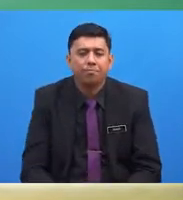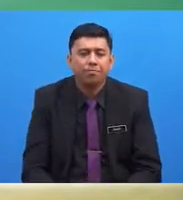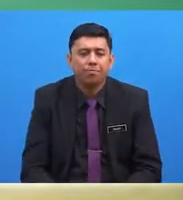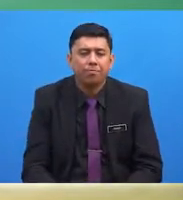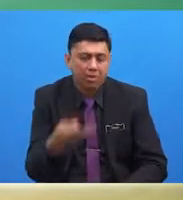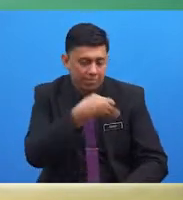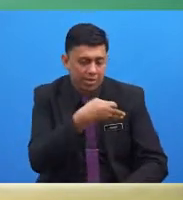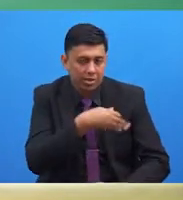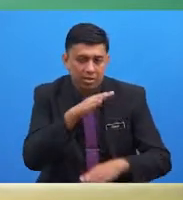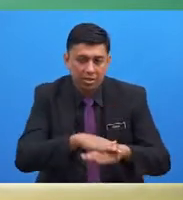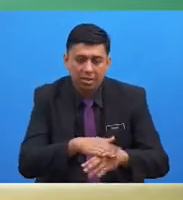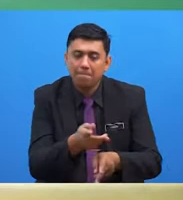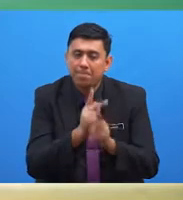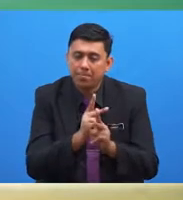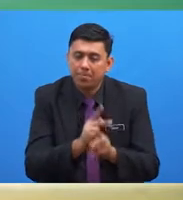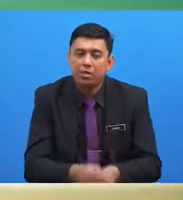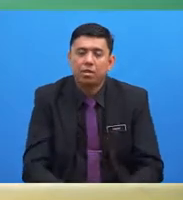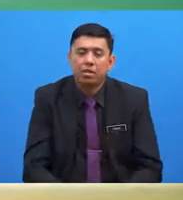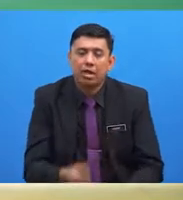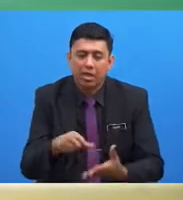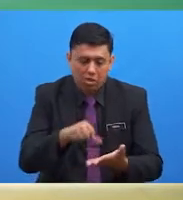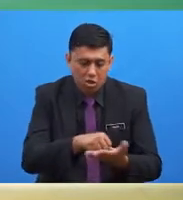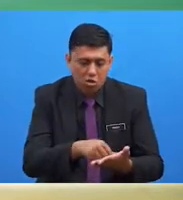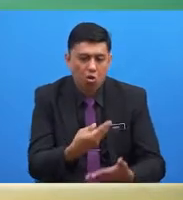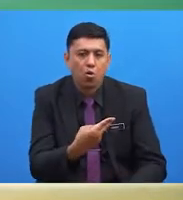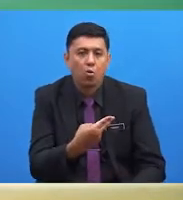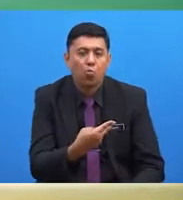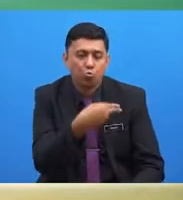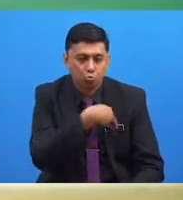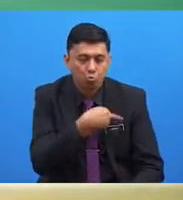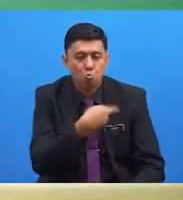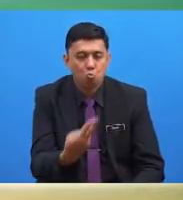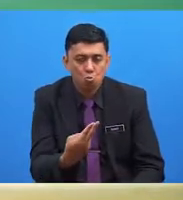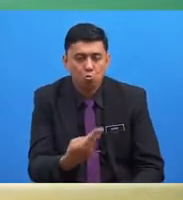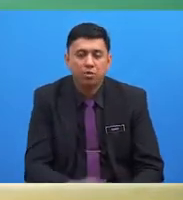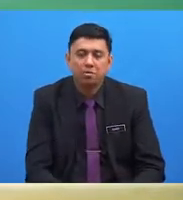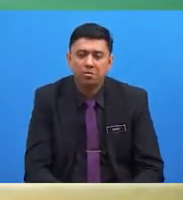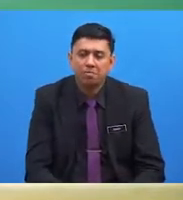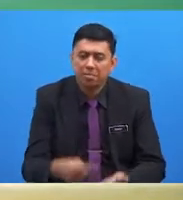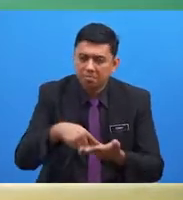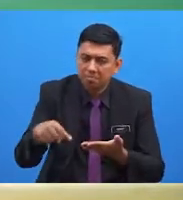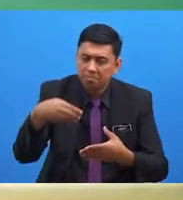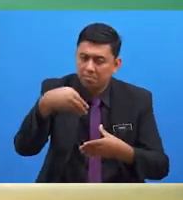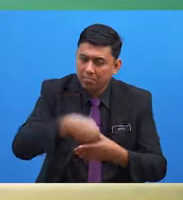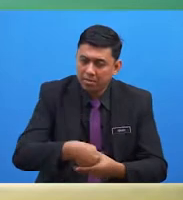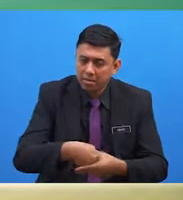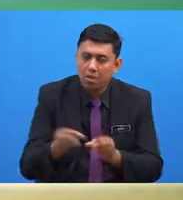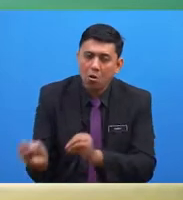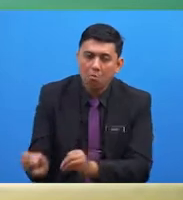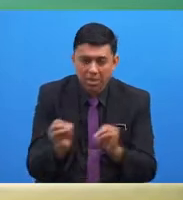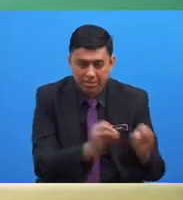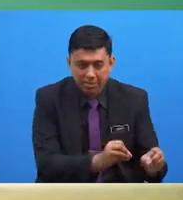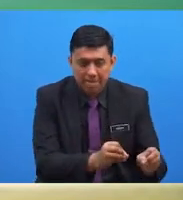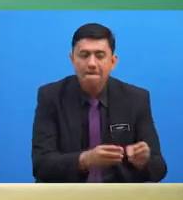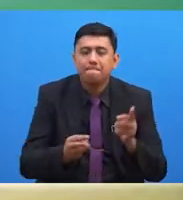perlu direkodkan dalam akaun untung rugi kerana dianggap sebagai belanja dalam operasi